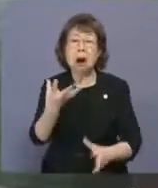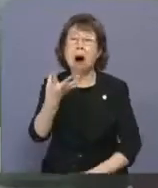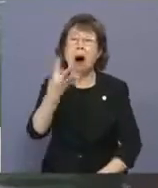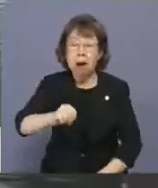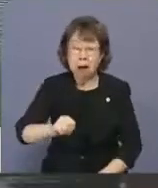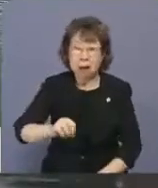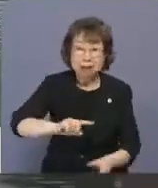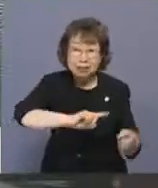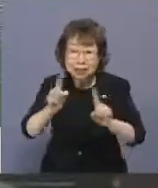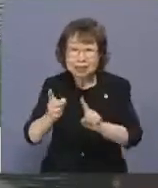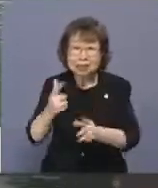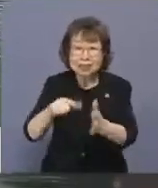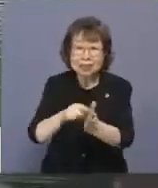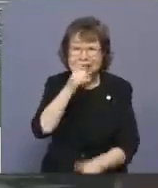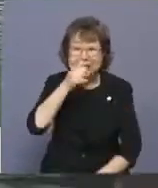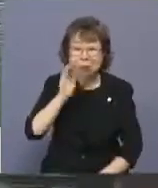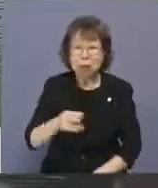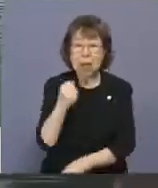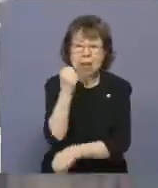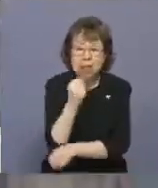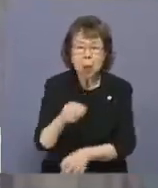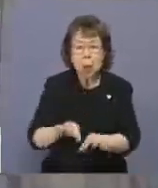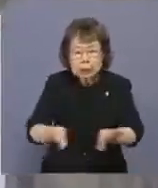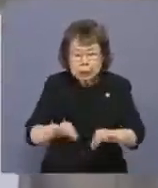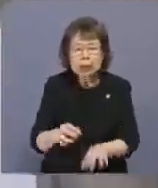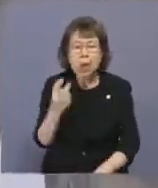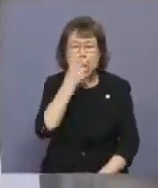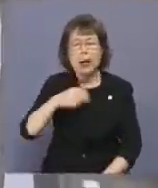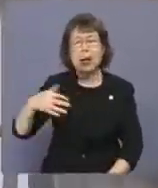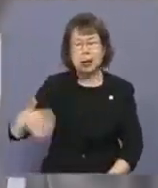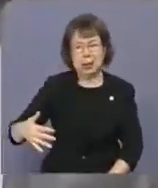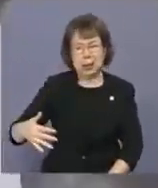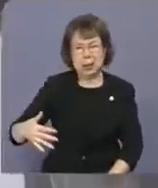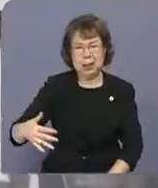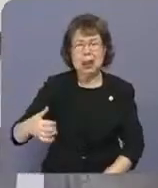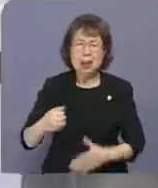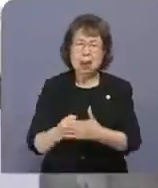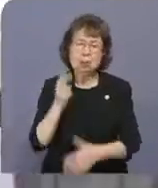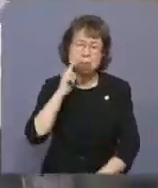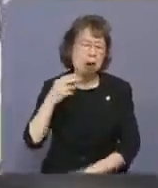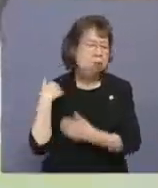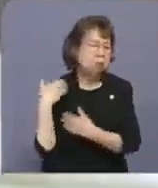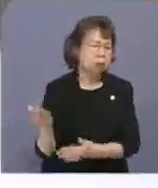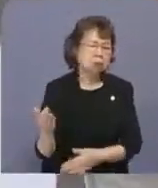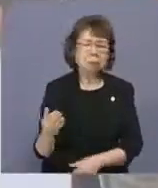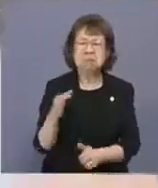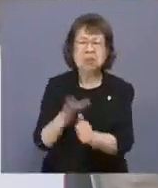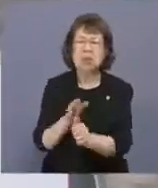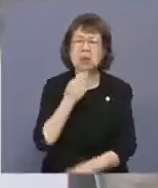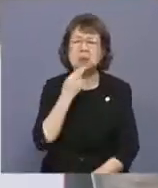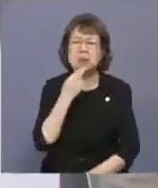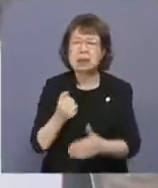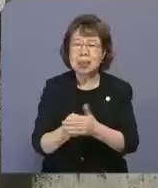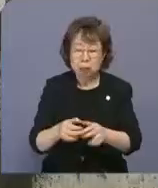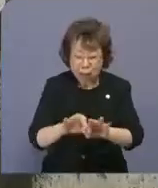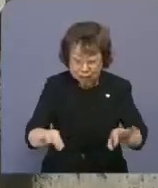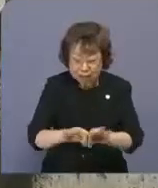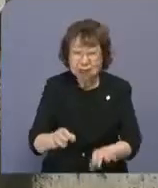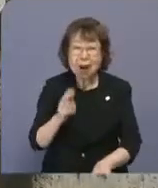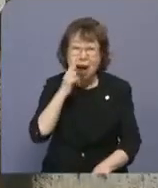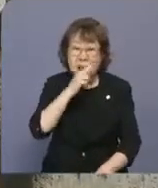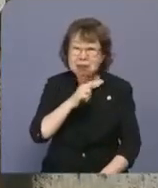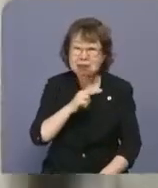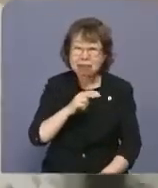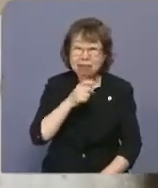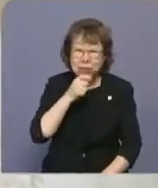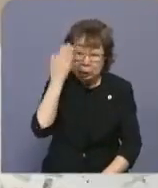동천을 살리겠다면서도 정작 기존 시설은 관리조차 하지 않은 행정관청의 무관심과 무책임 때문에 동천 수질 개선은 더 미뤄질